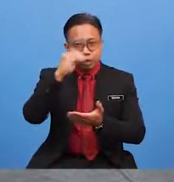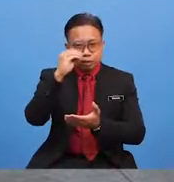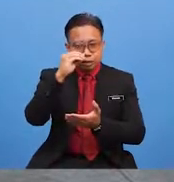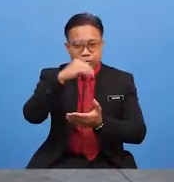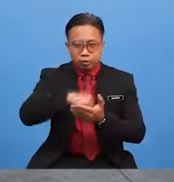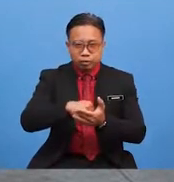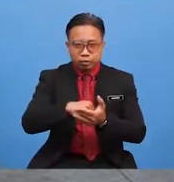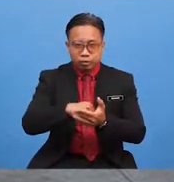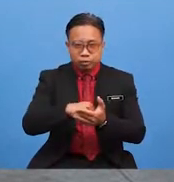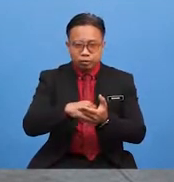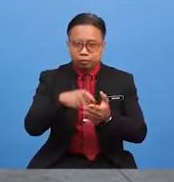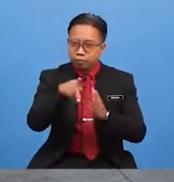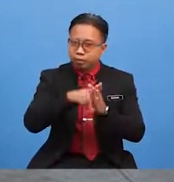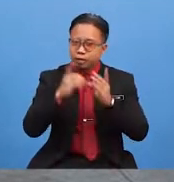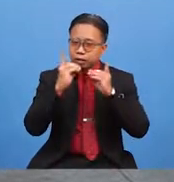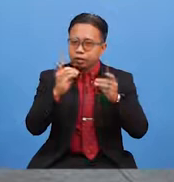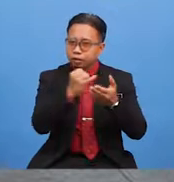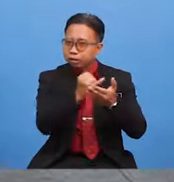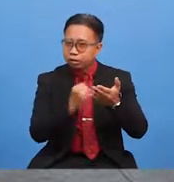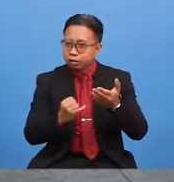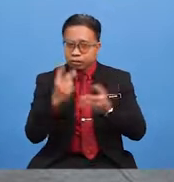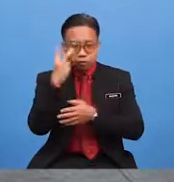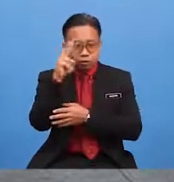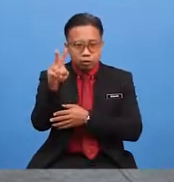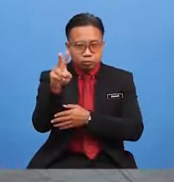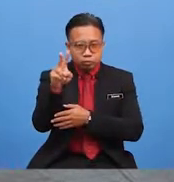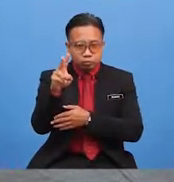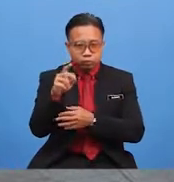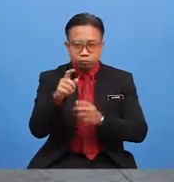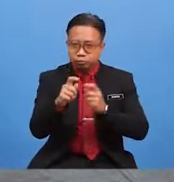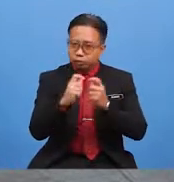mata pelajaran Pendidikan Seni Visual Tingkatan 4.